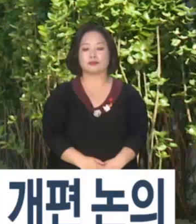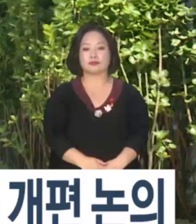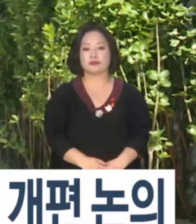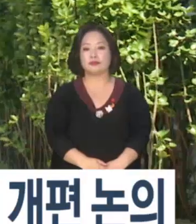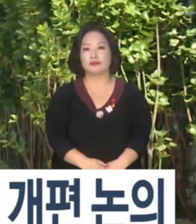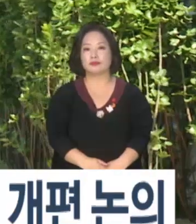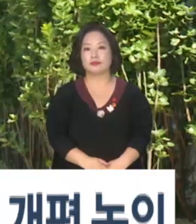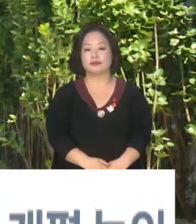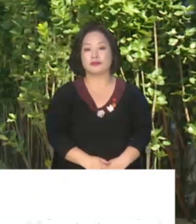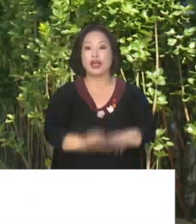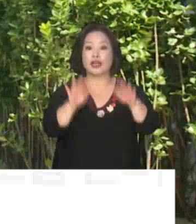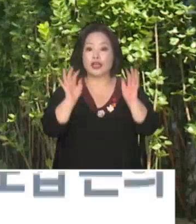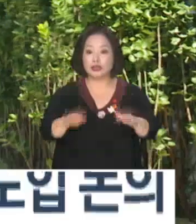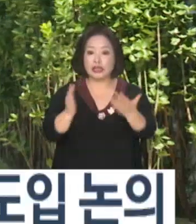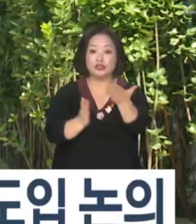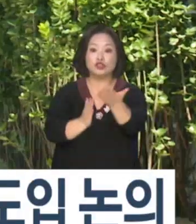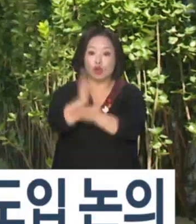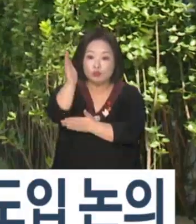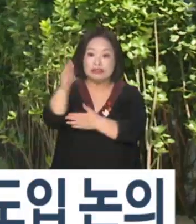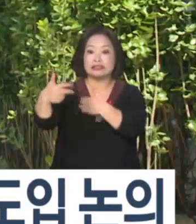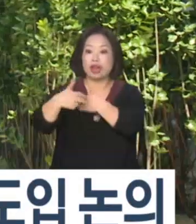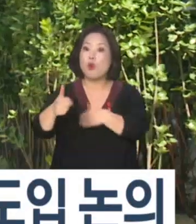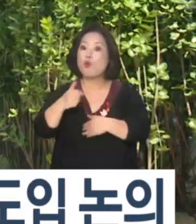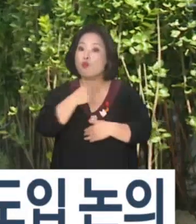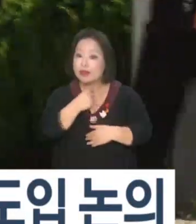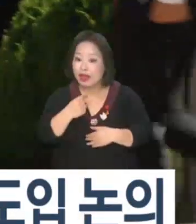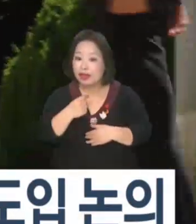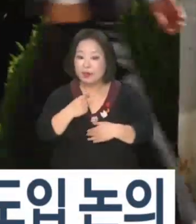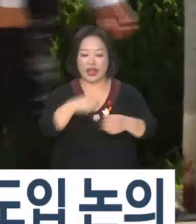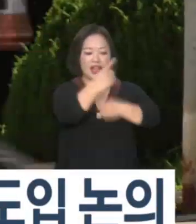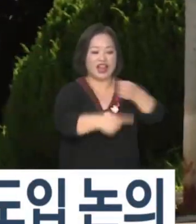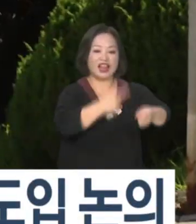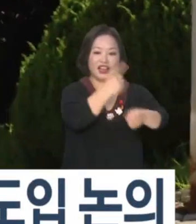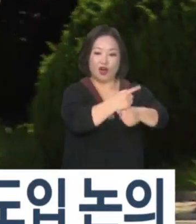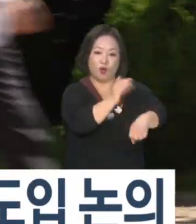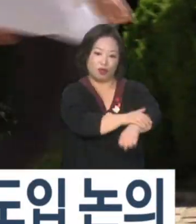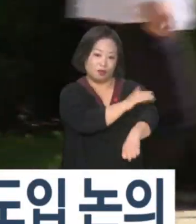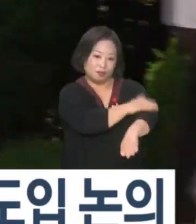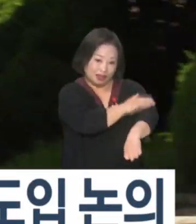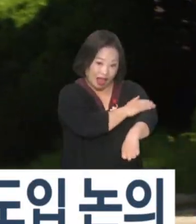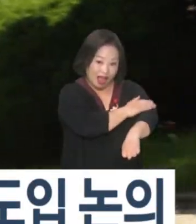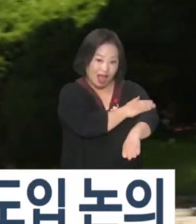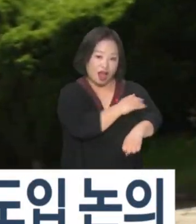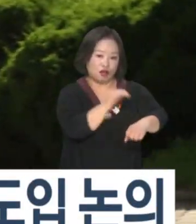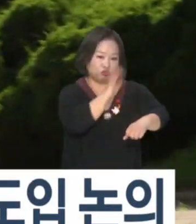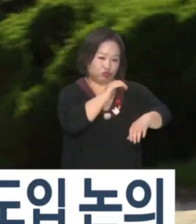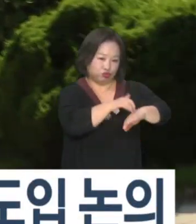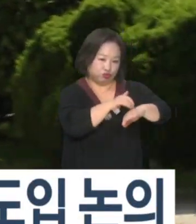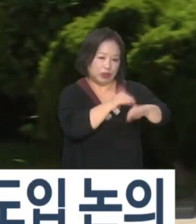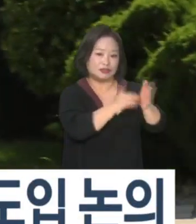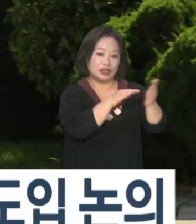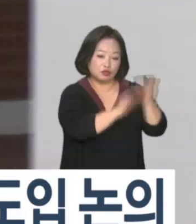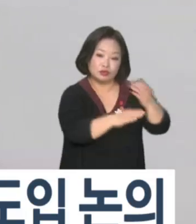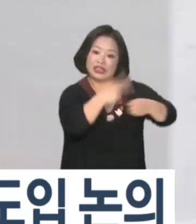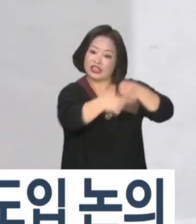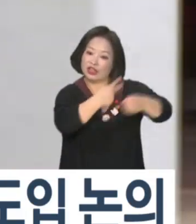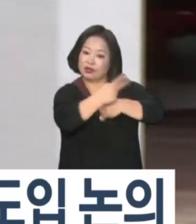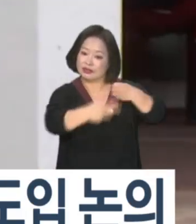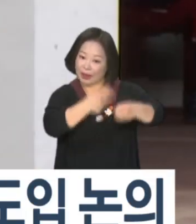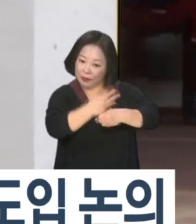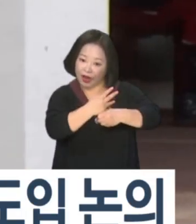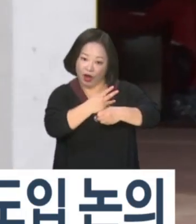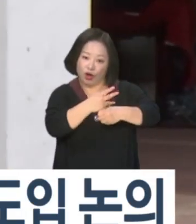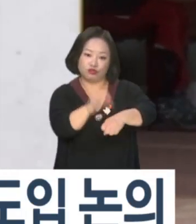기자입니다 현재 전문의가 되려면 1년에 인턴을 거쳐 3 4년의 레지던트 과정을 이수해야 합니다